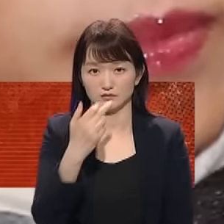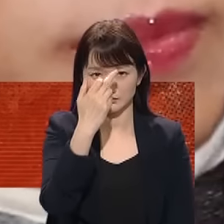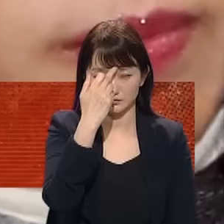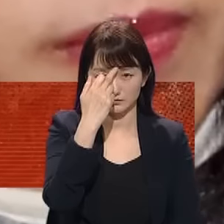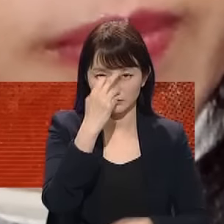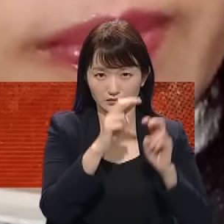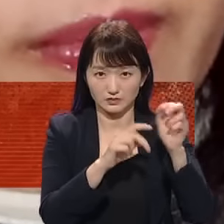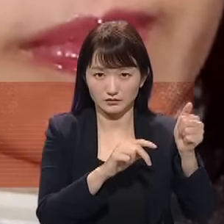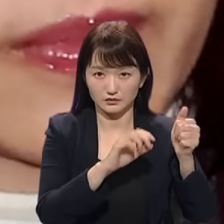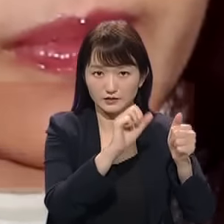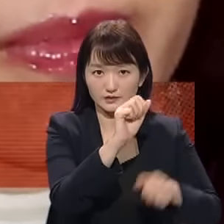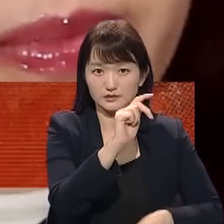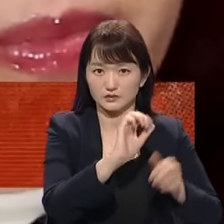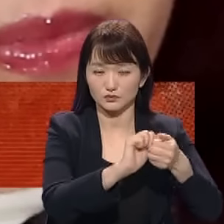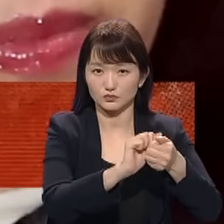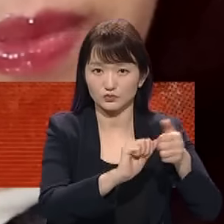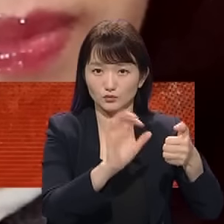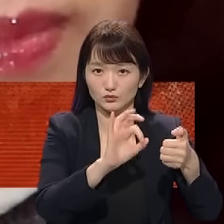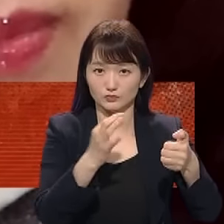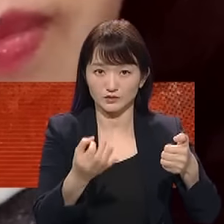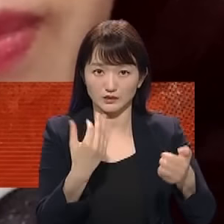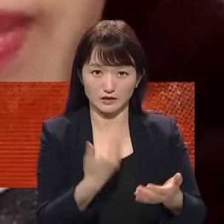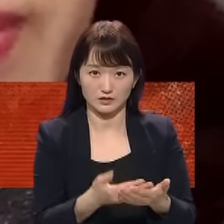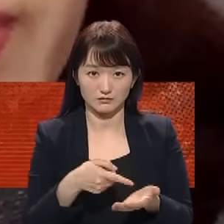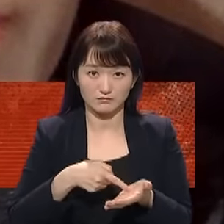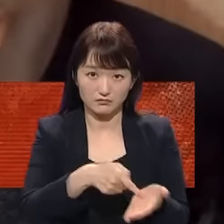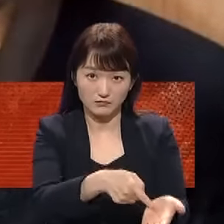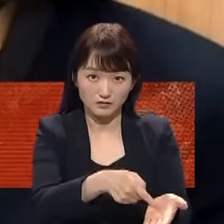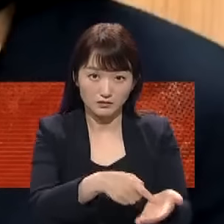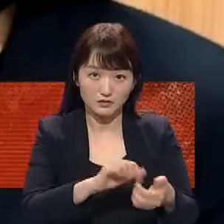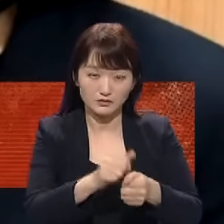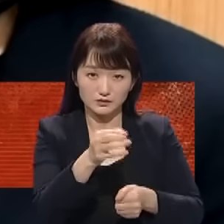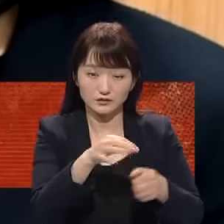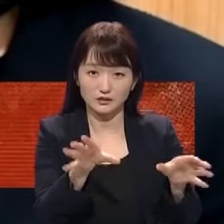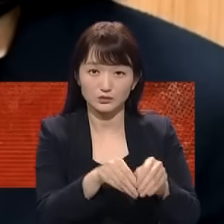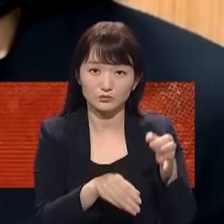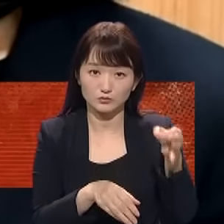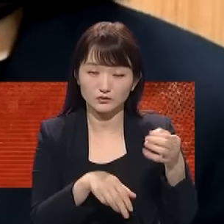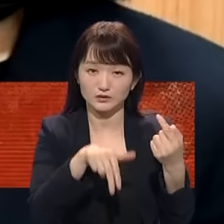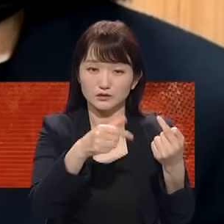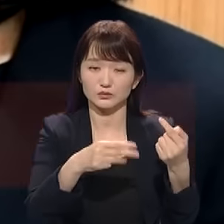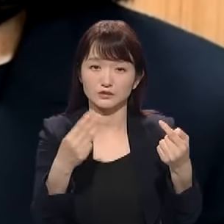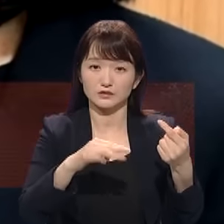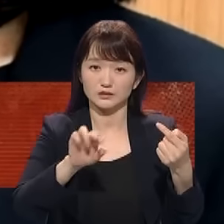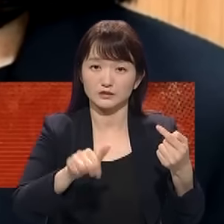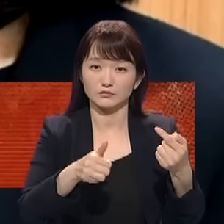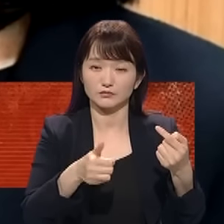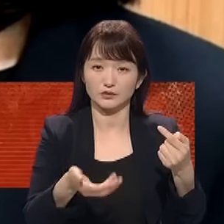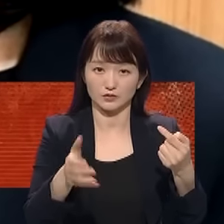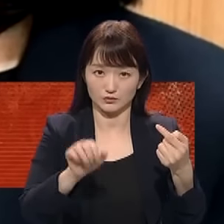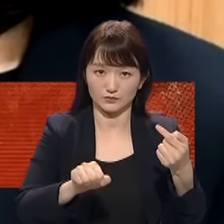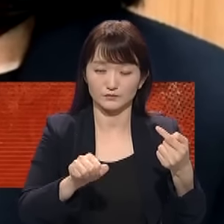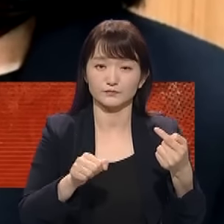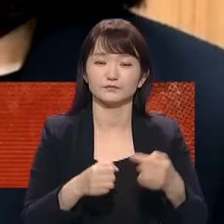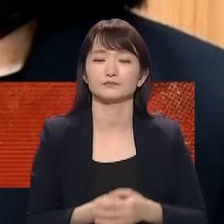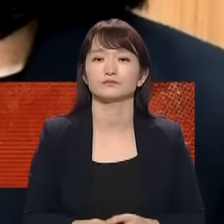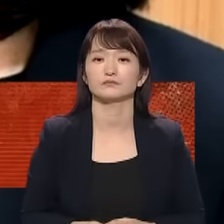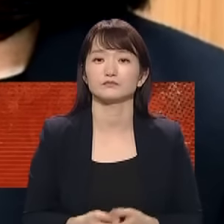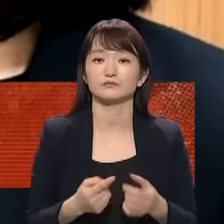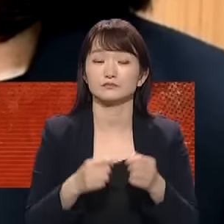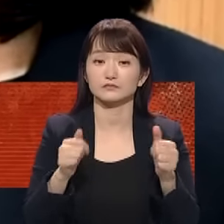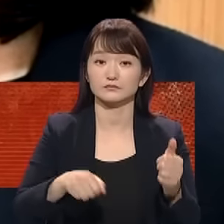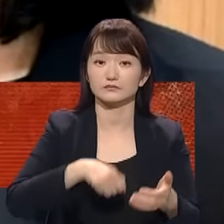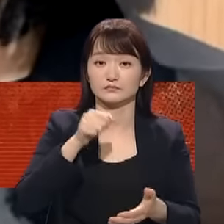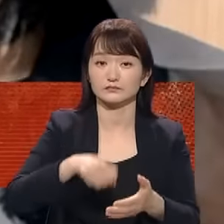보유한 SK 주식 50%를 달라고 요구했는데 시가 총액으로 1조 3,500억 원 상당이었습니다. 하지만